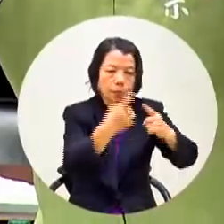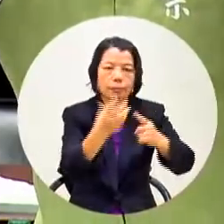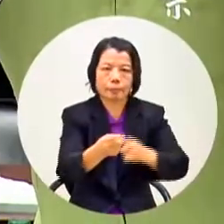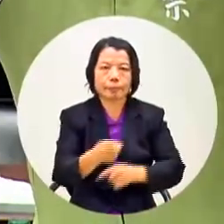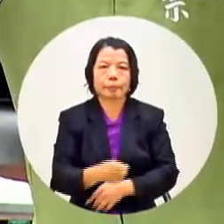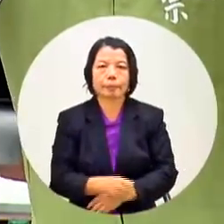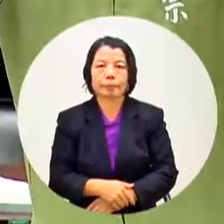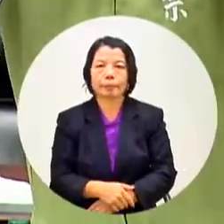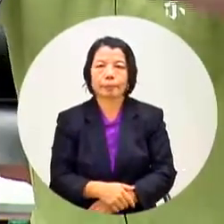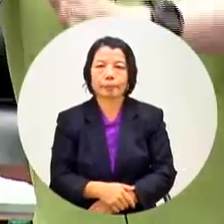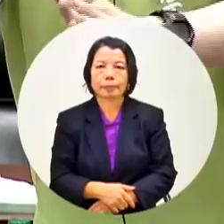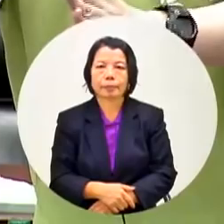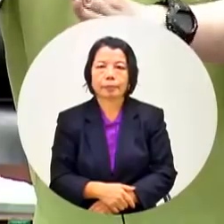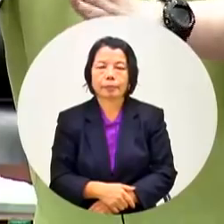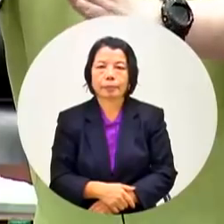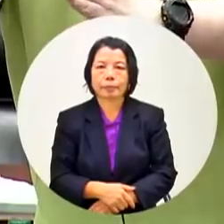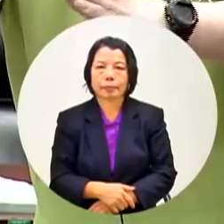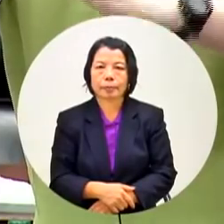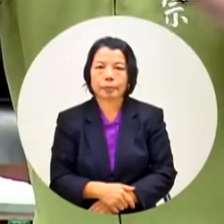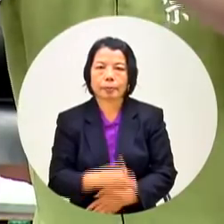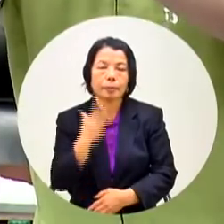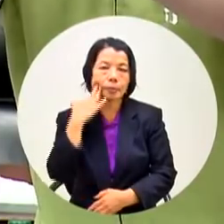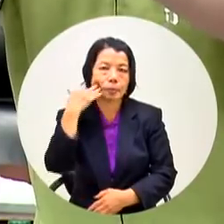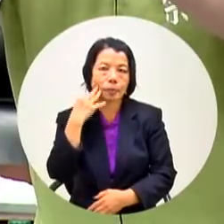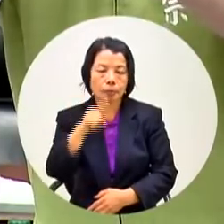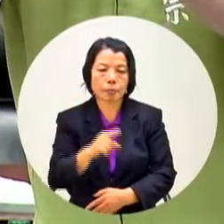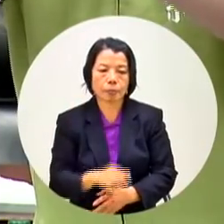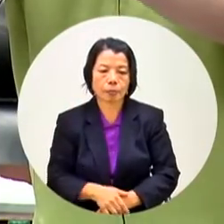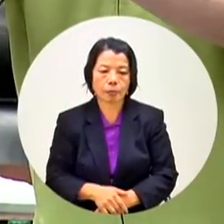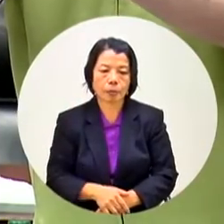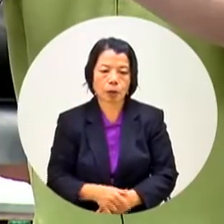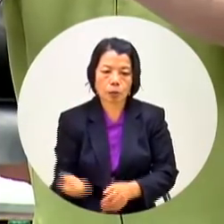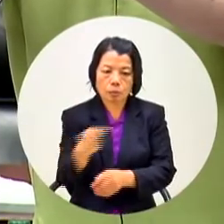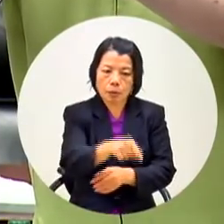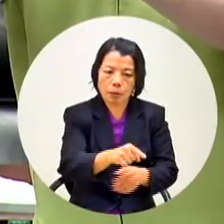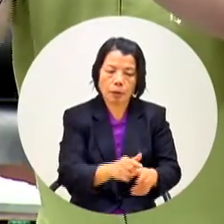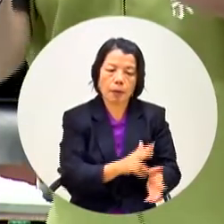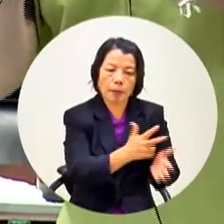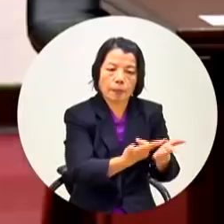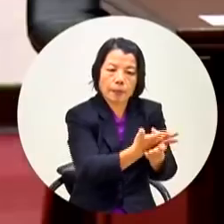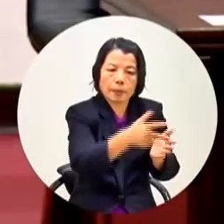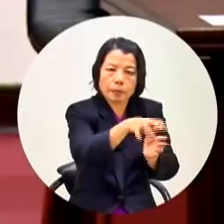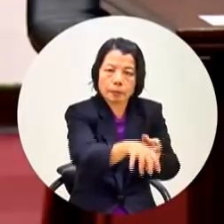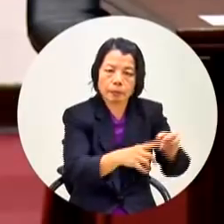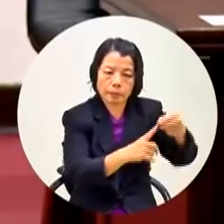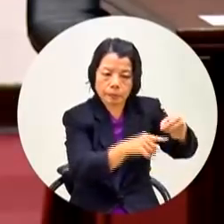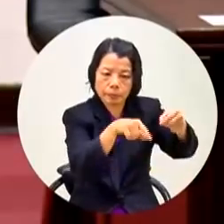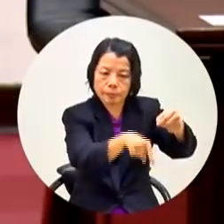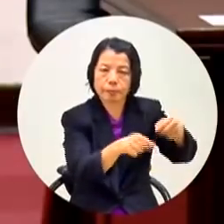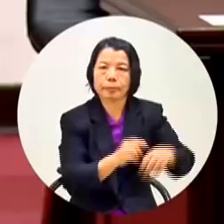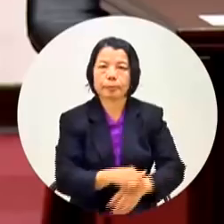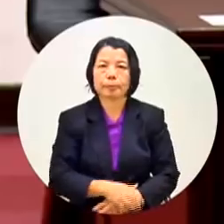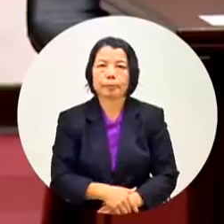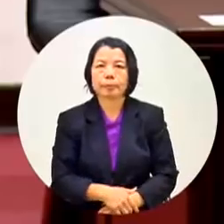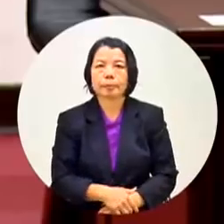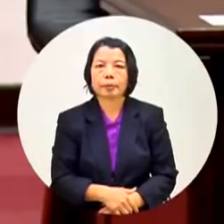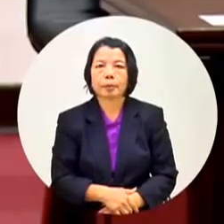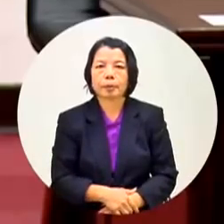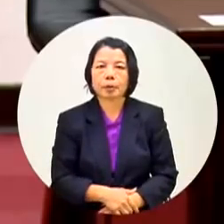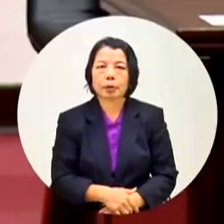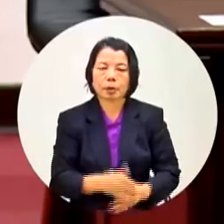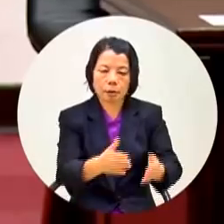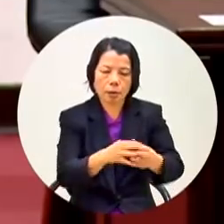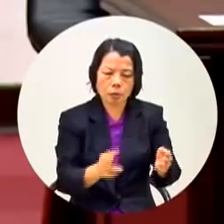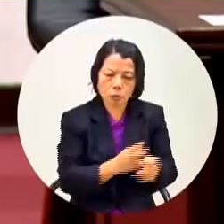为如果我们推到美术馆站的话，其实有争议的路线，他那边他要怎么右转，其实有很多的选择啦，